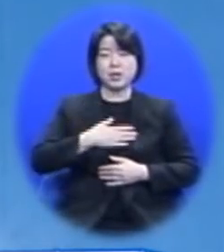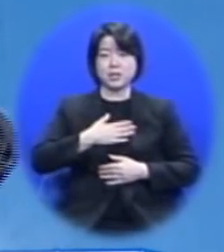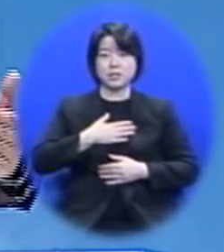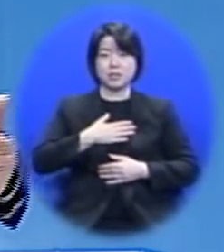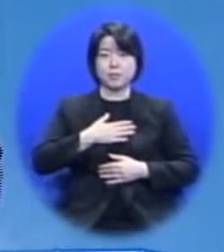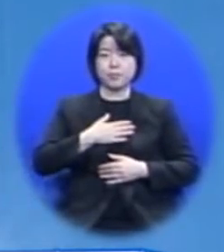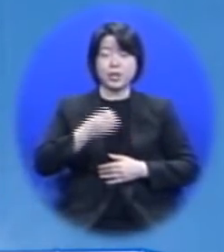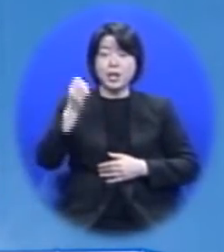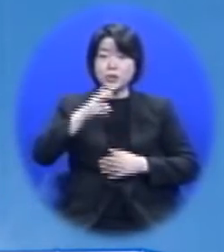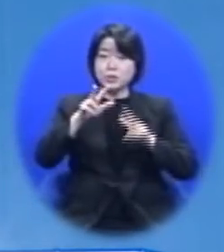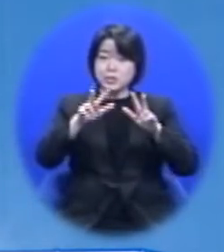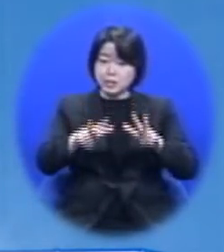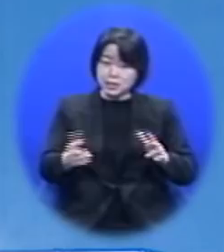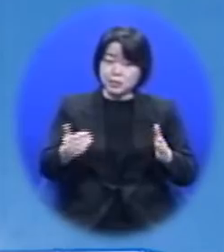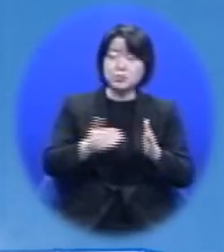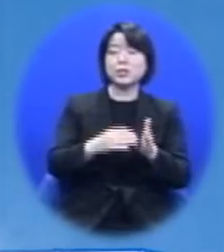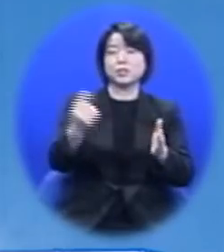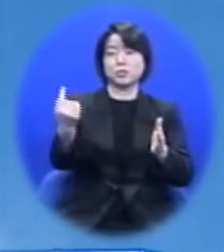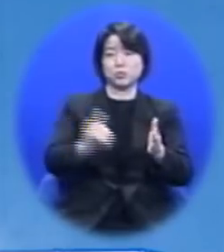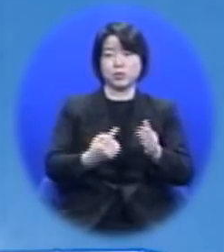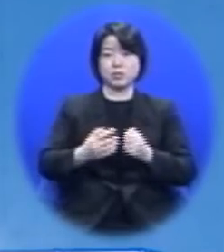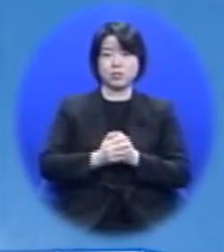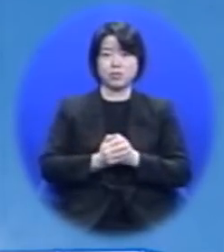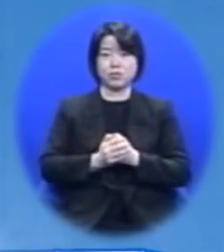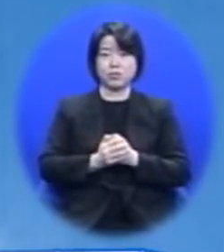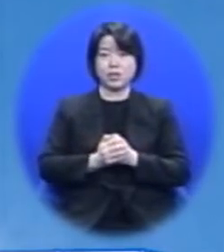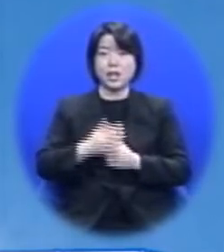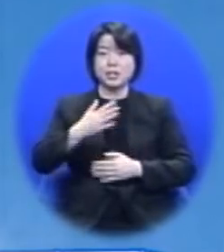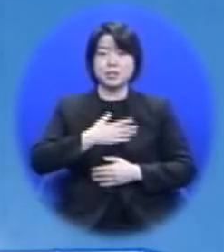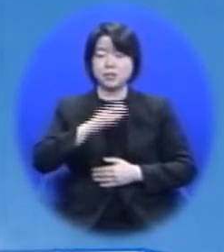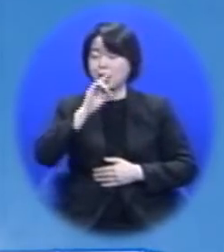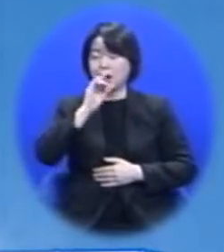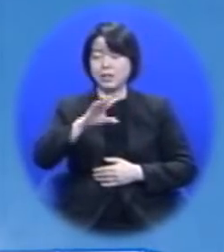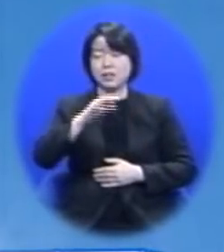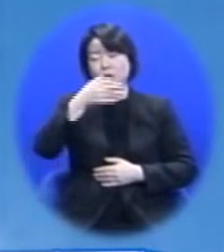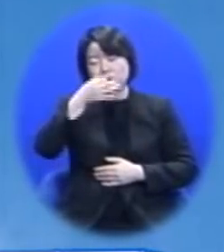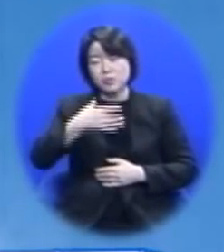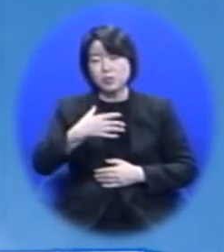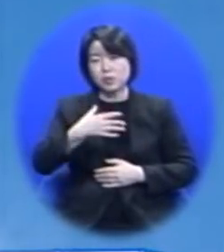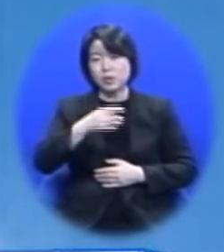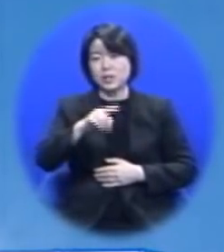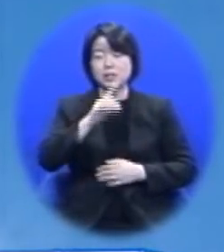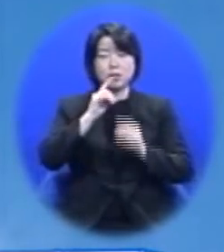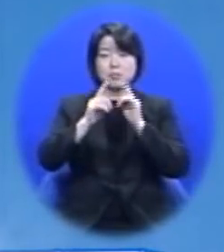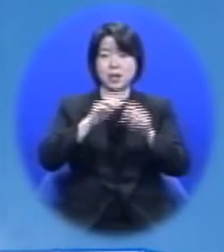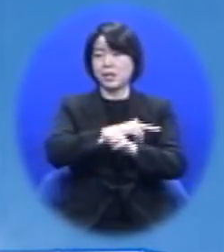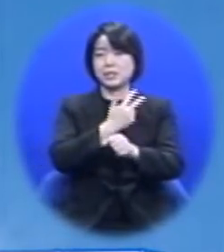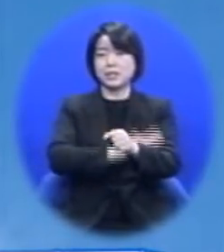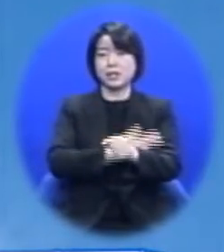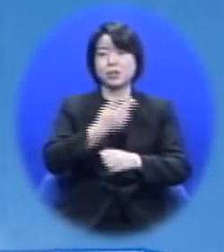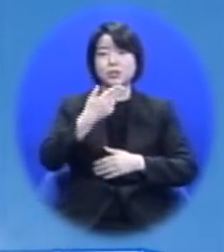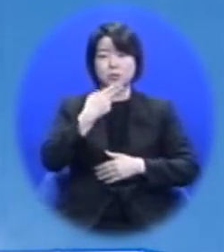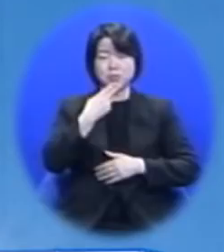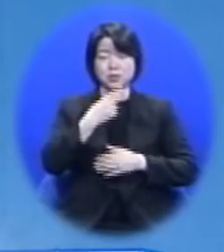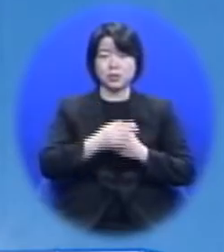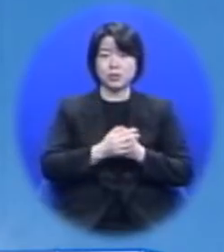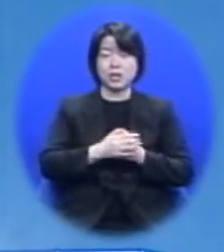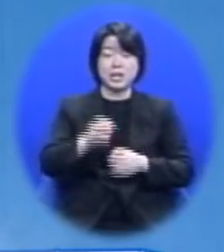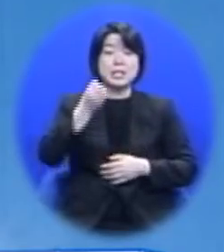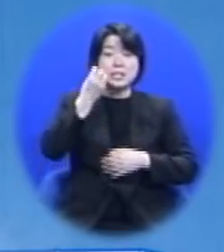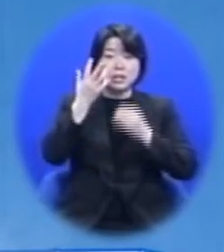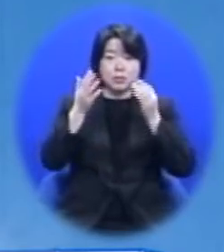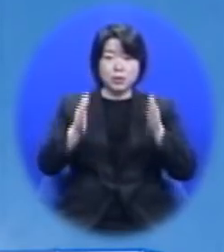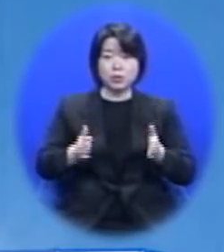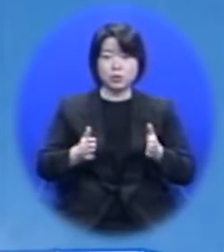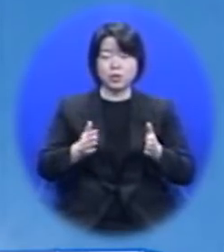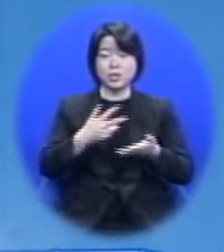그리고 지금까지예요. 저는 안 돼요, 힘들어요라는 말할 자격이 없어요. 3개월 동안